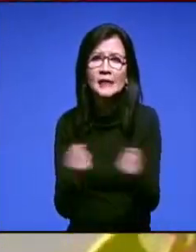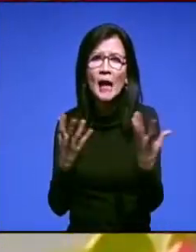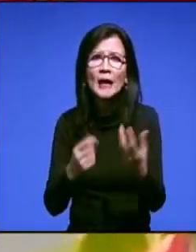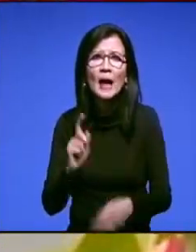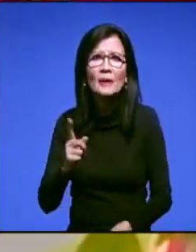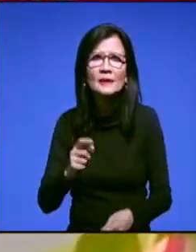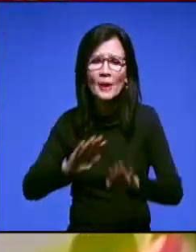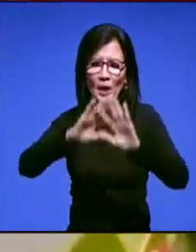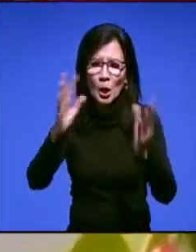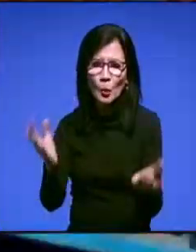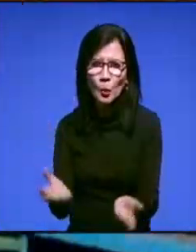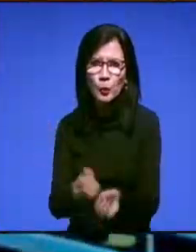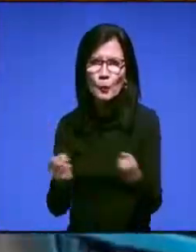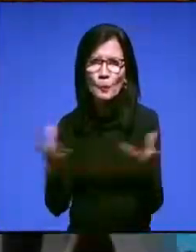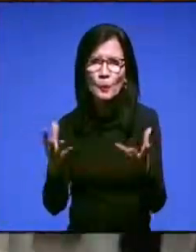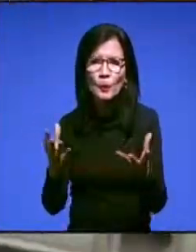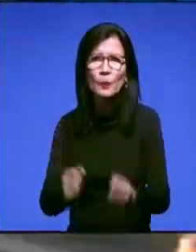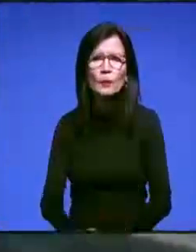pecah ban